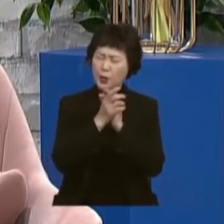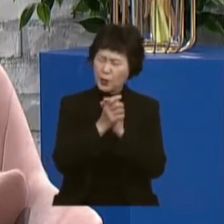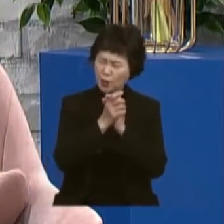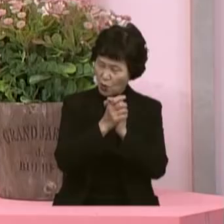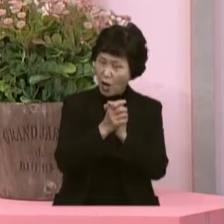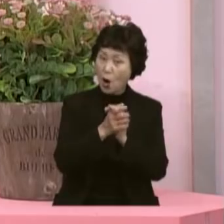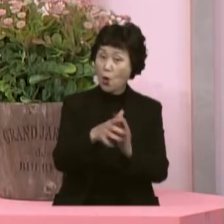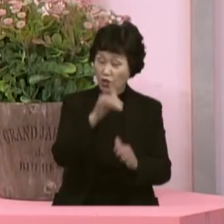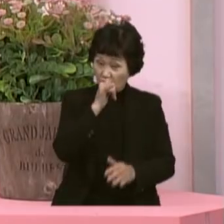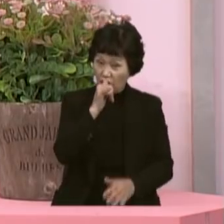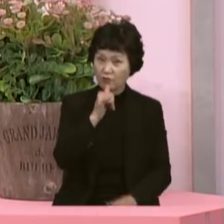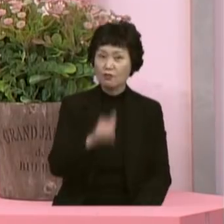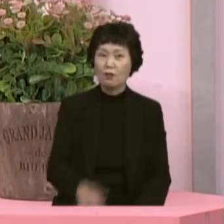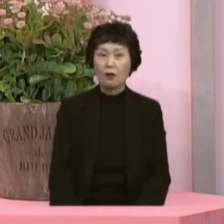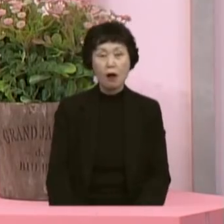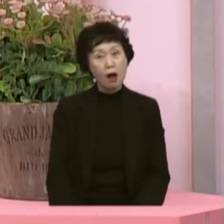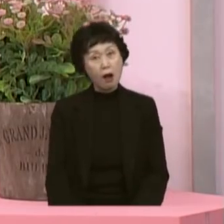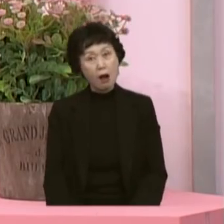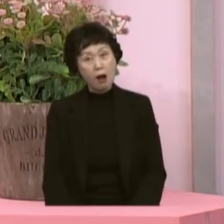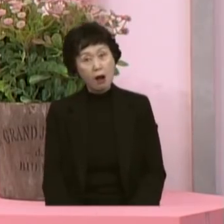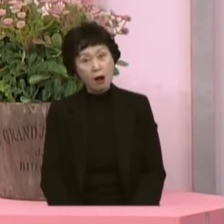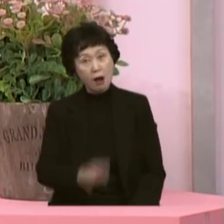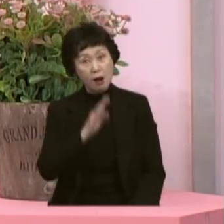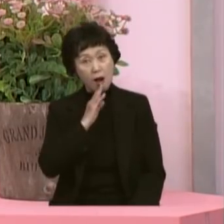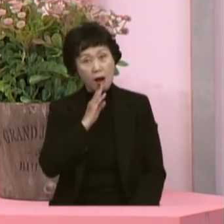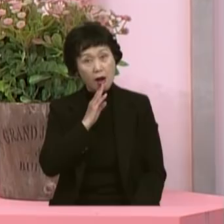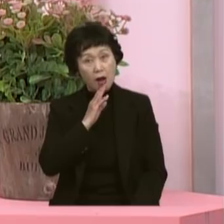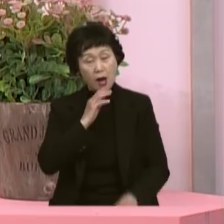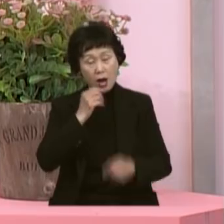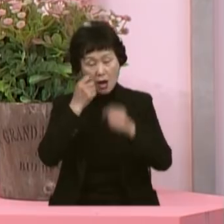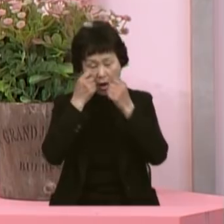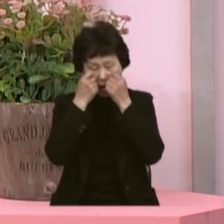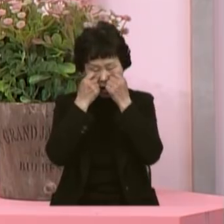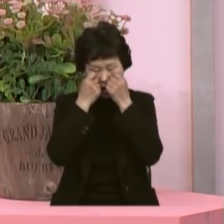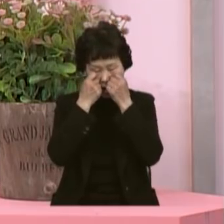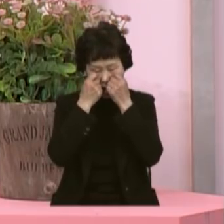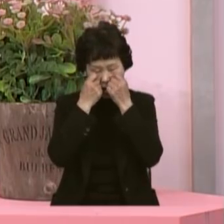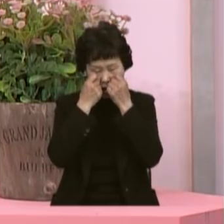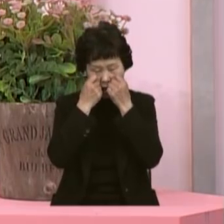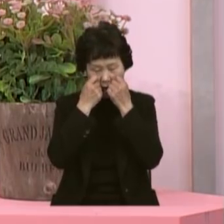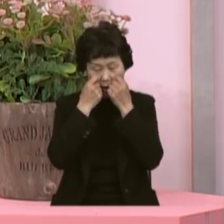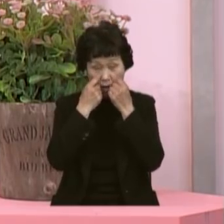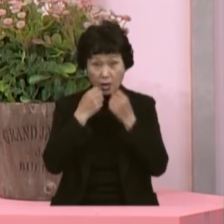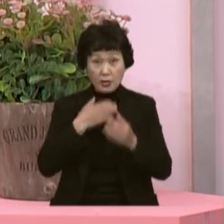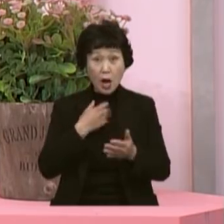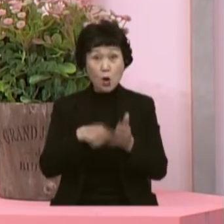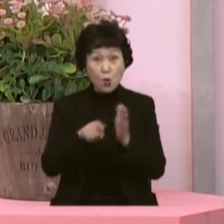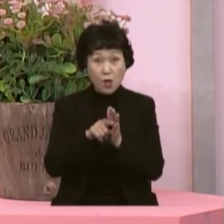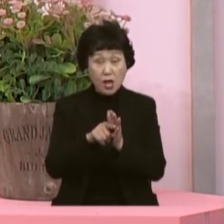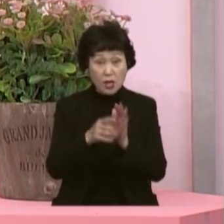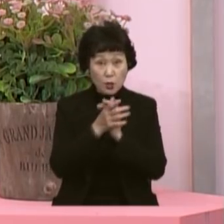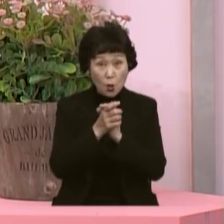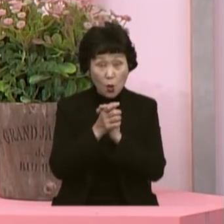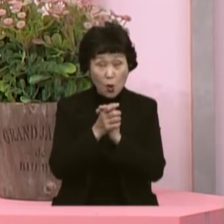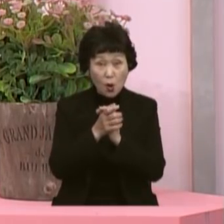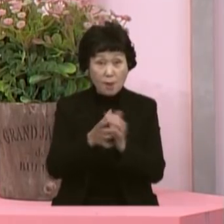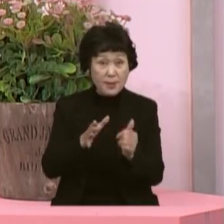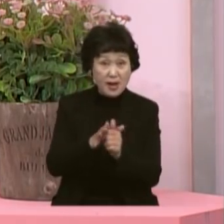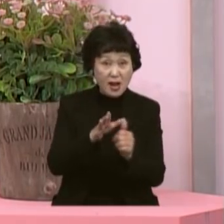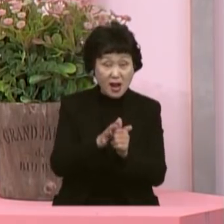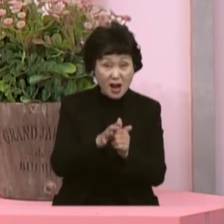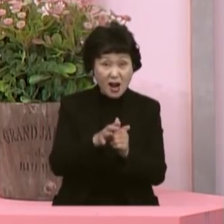그랬구나. 아이고 걔 앞에서 펑펑 울었어. 그러니까. 안 다를 위해 기도했다고 니들이?